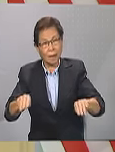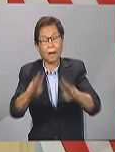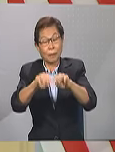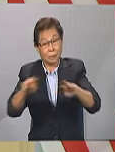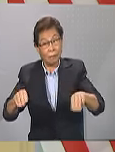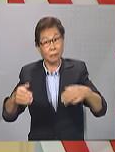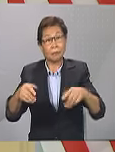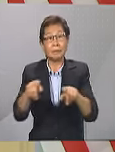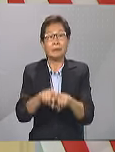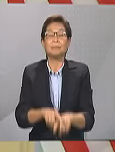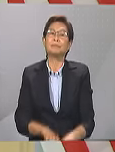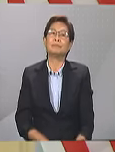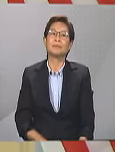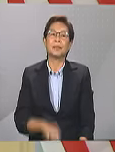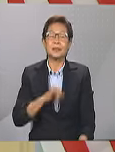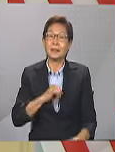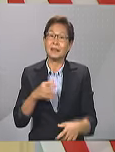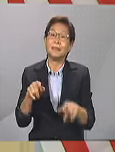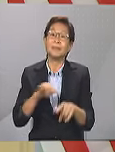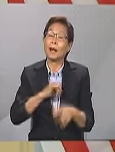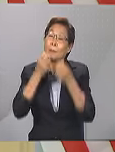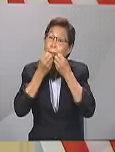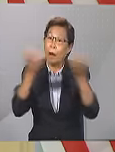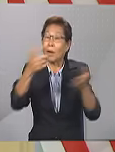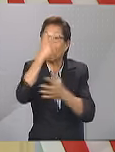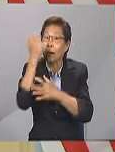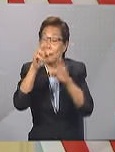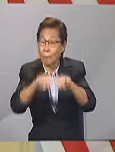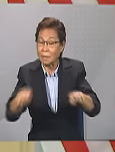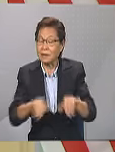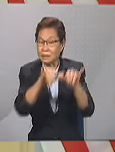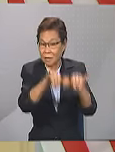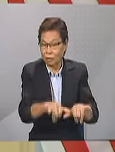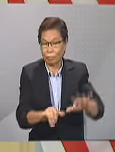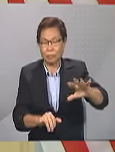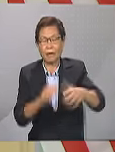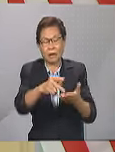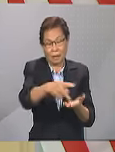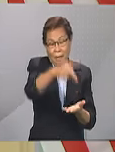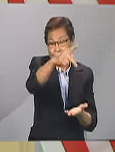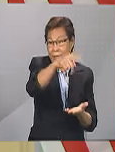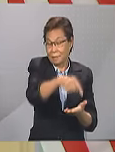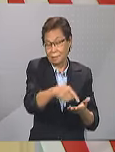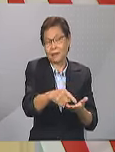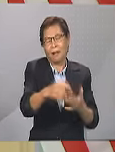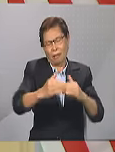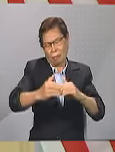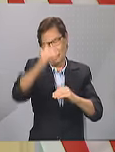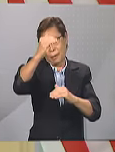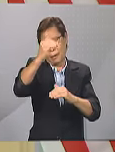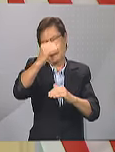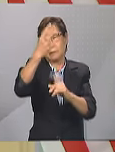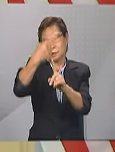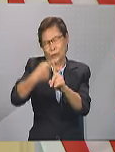walaupun seperti saya maklumkan oleh kerana Plaza ini berada di dalam compass selama lebih